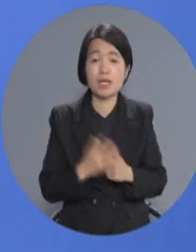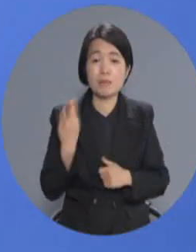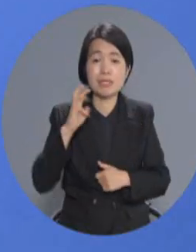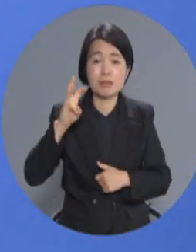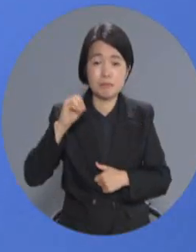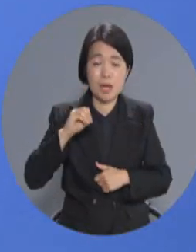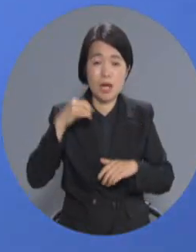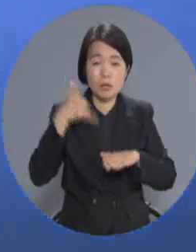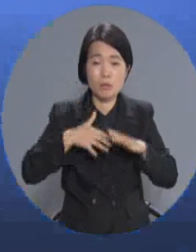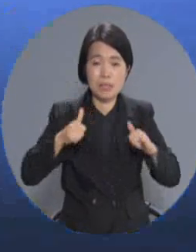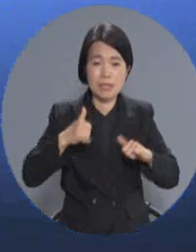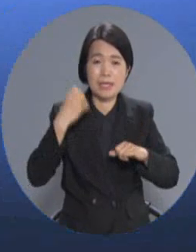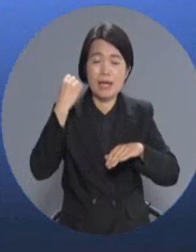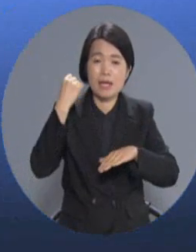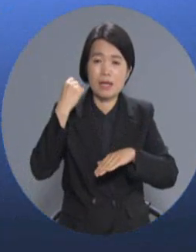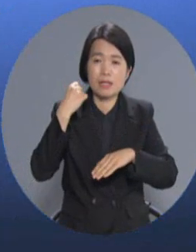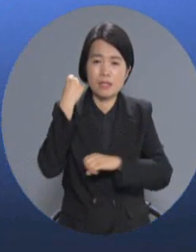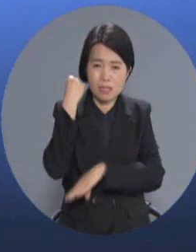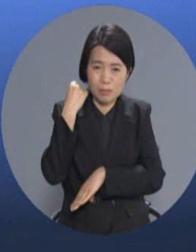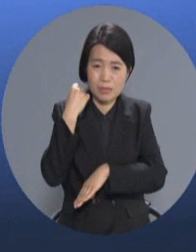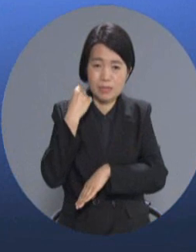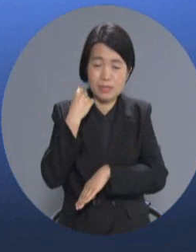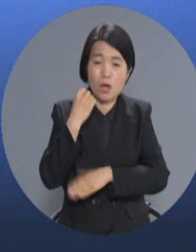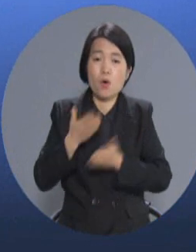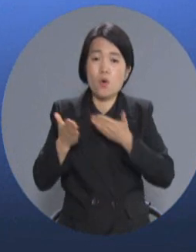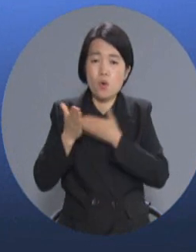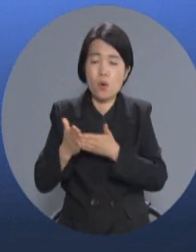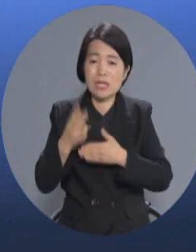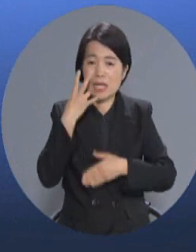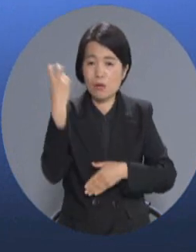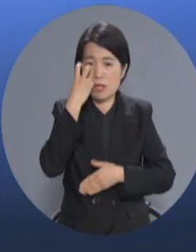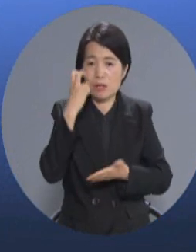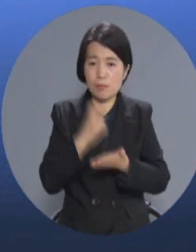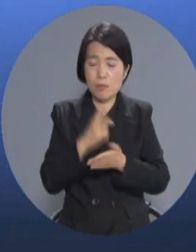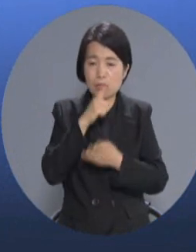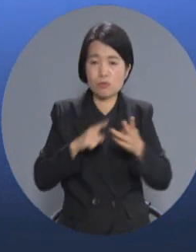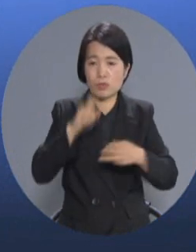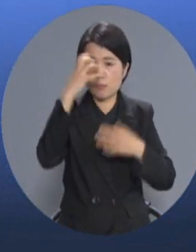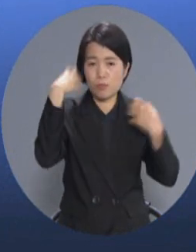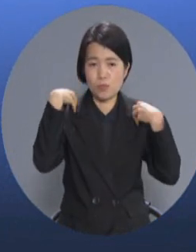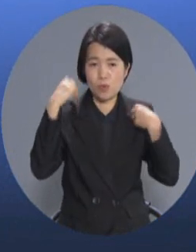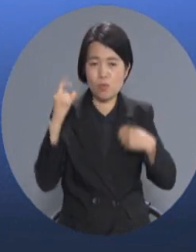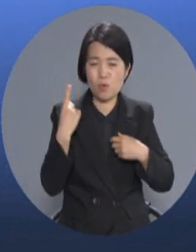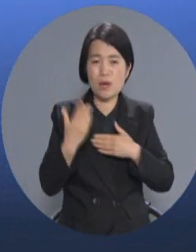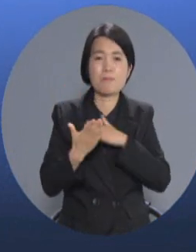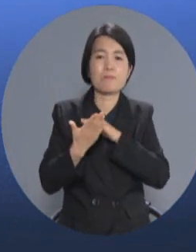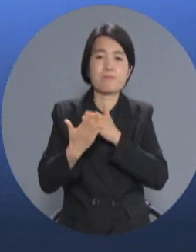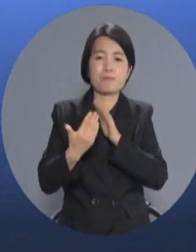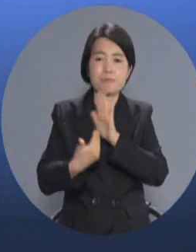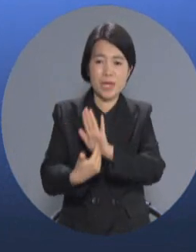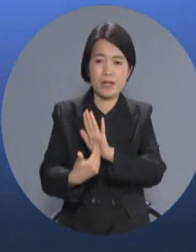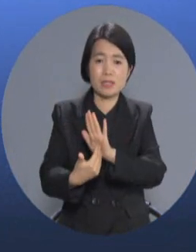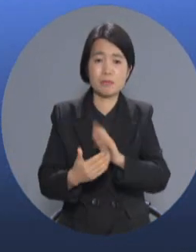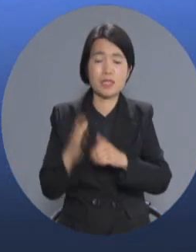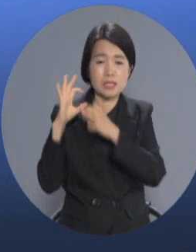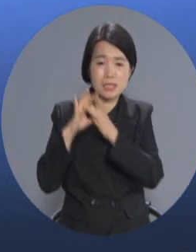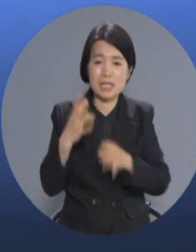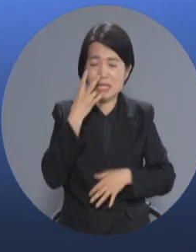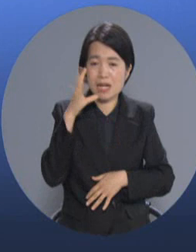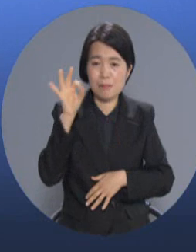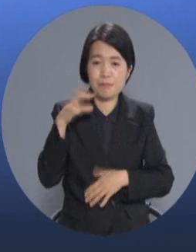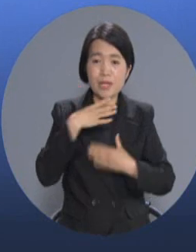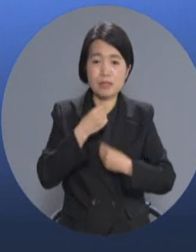230만 농민들의 최소한의 요구였던 양곡관리법이 윤석열 정부에 의해 거부되었습니다. 지속적인